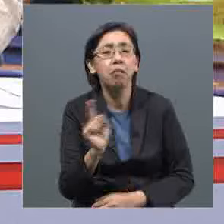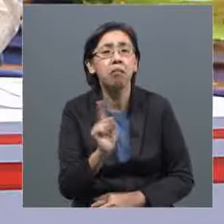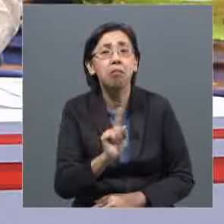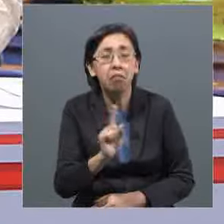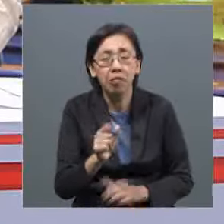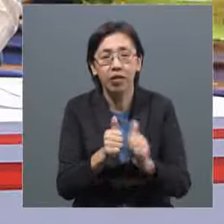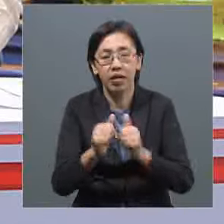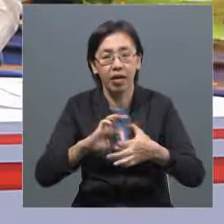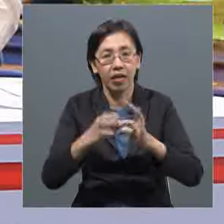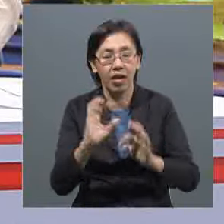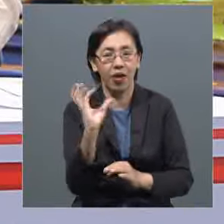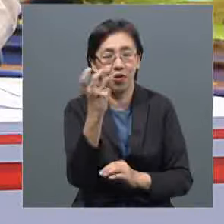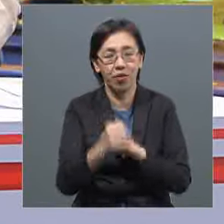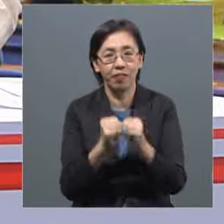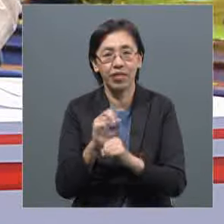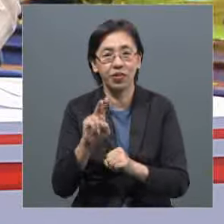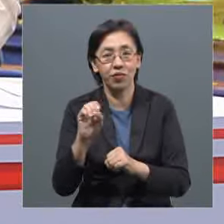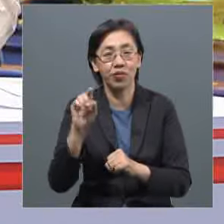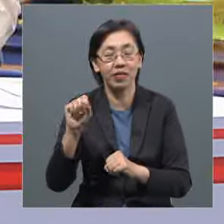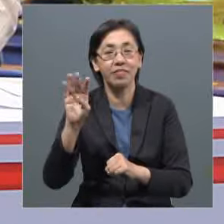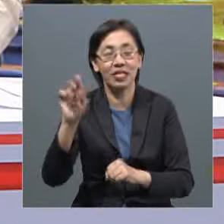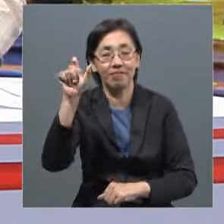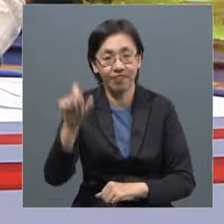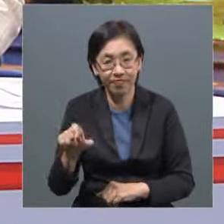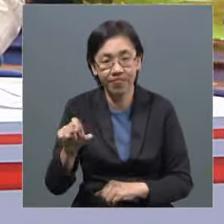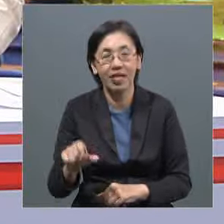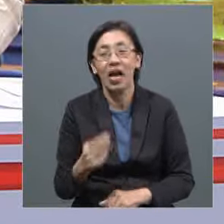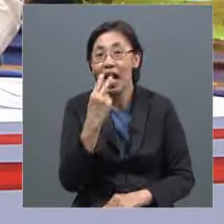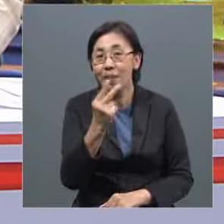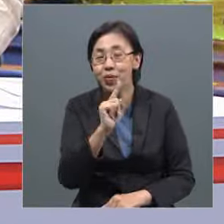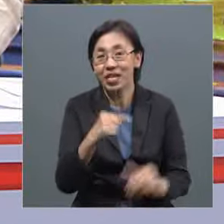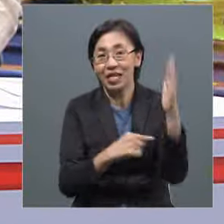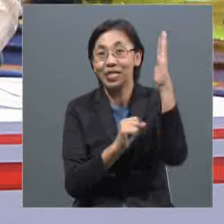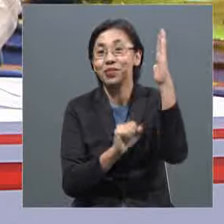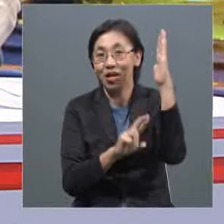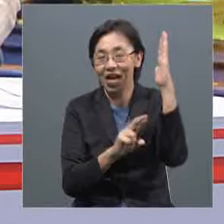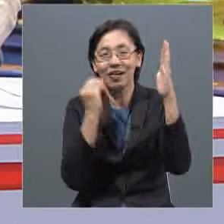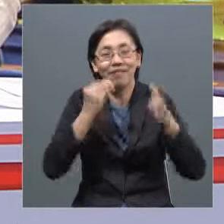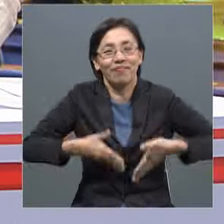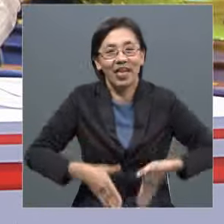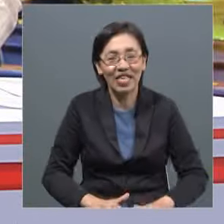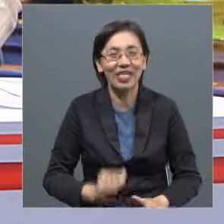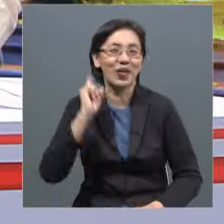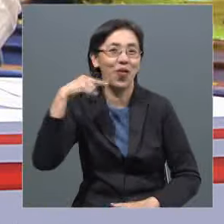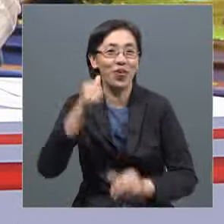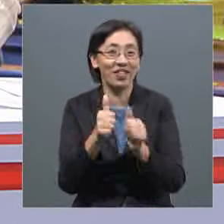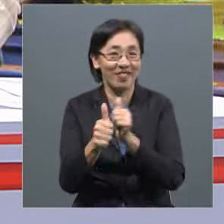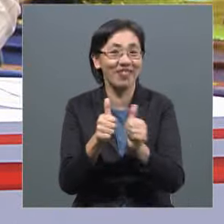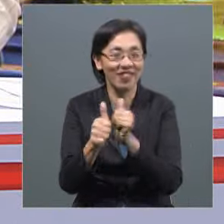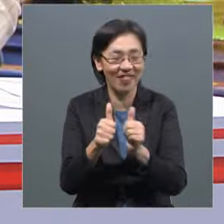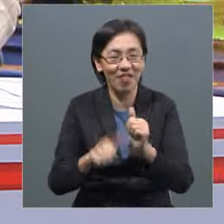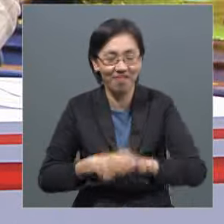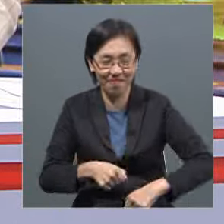ปารีส2024ทีนี้ที่จะพาไปดูคือที่จังหวัดสุราษฎร์ธานีที่บ้านน้องเขานะตอนนี้เนี่ยประชาชนที่ทราบข่าวก็เข้ามาเ